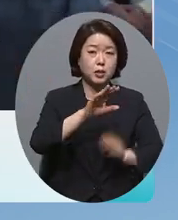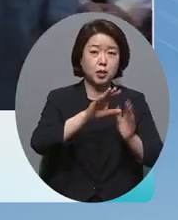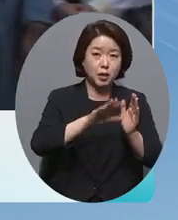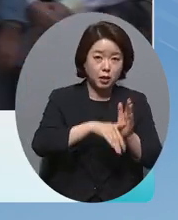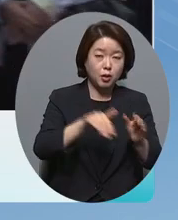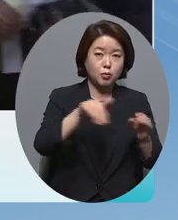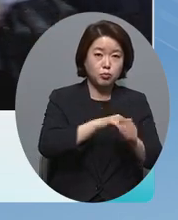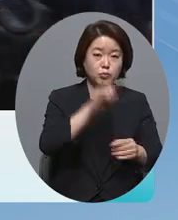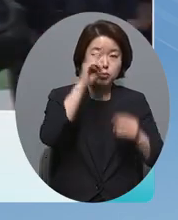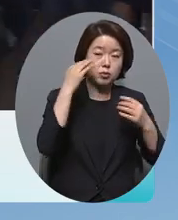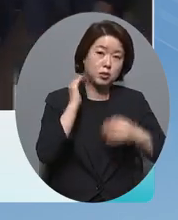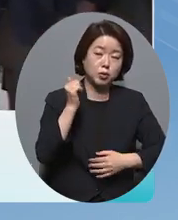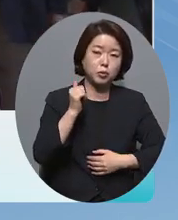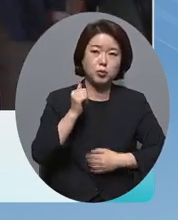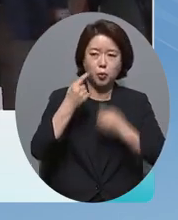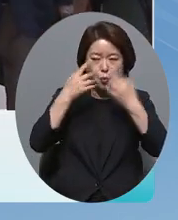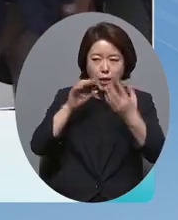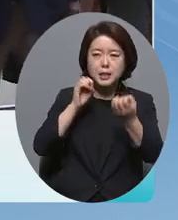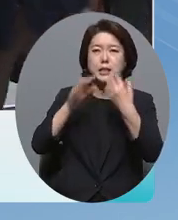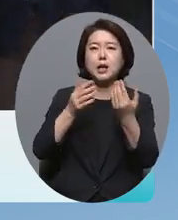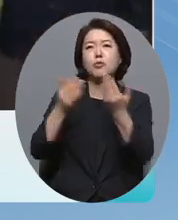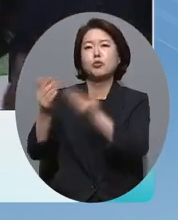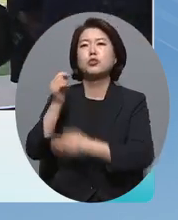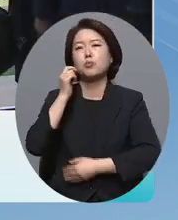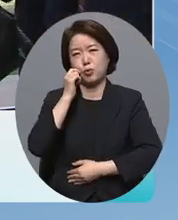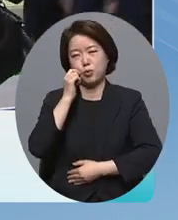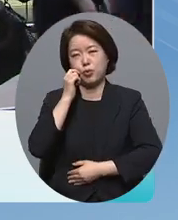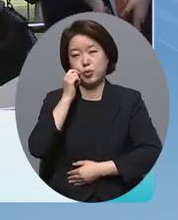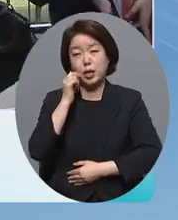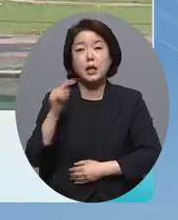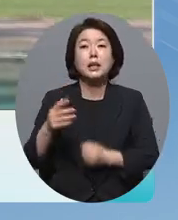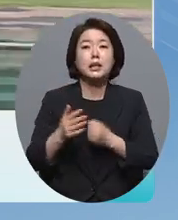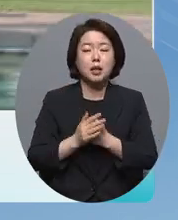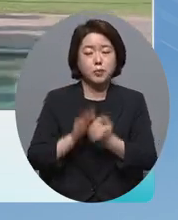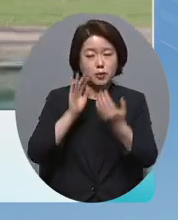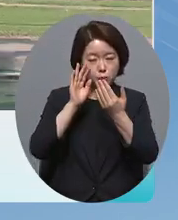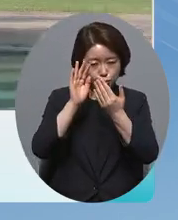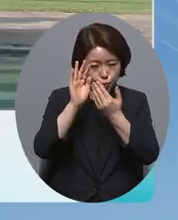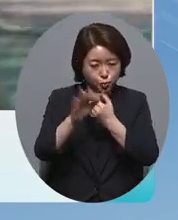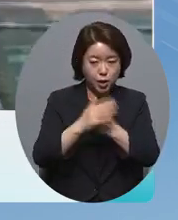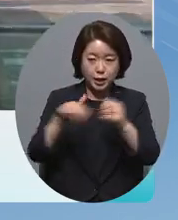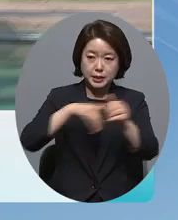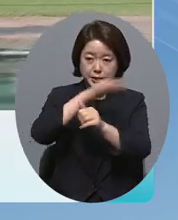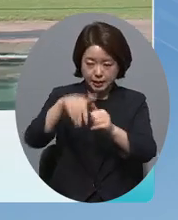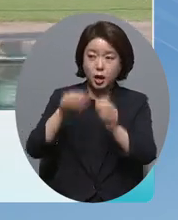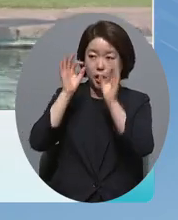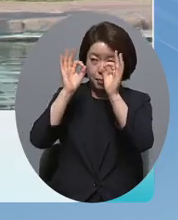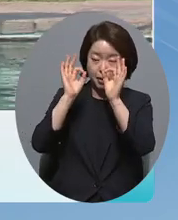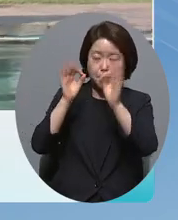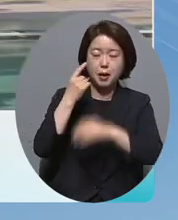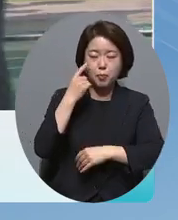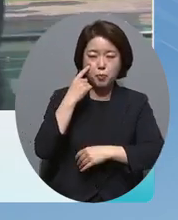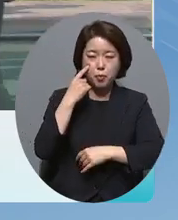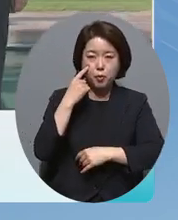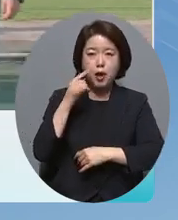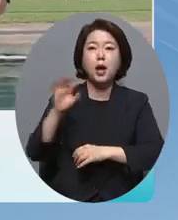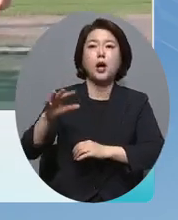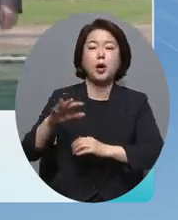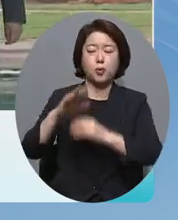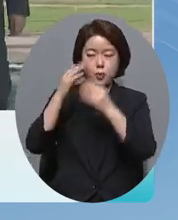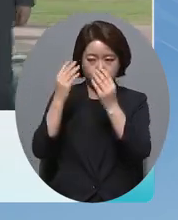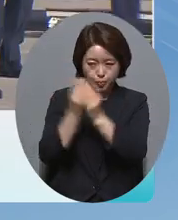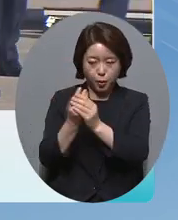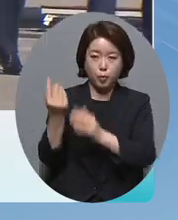대통령은 확답은 하지 못하셨다라고 알고 있습니다 그래서 그러고 나서 이제 좀 상황을 한번 봅시다라고 하시고 이제 외교적